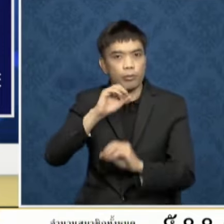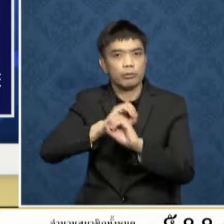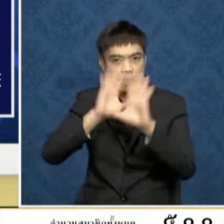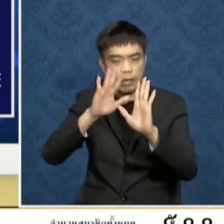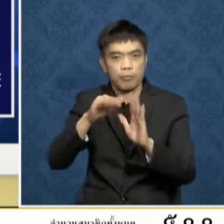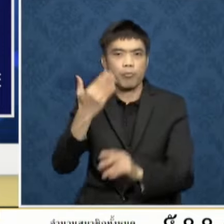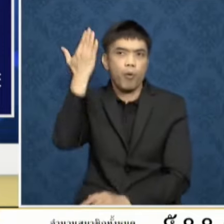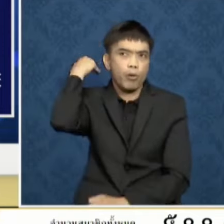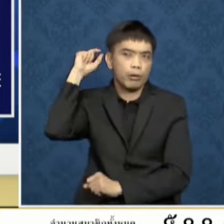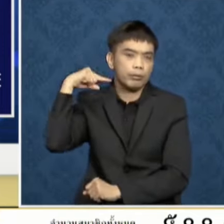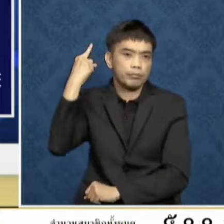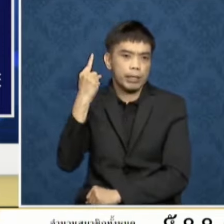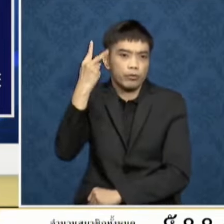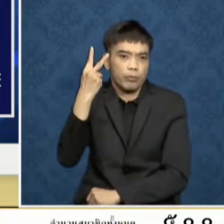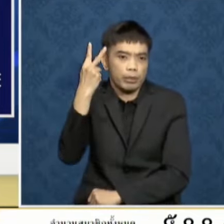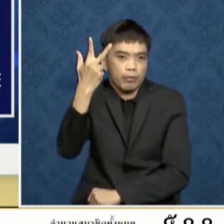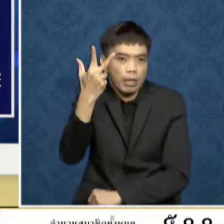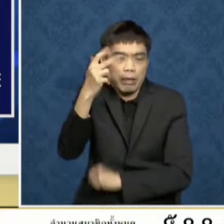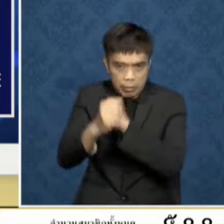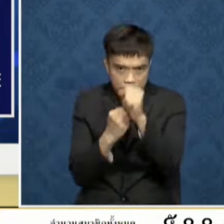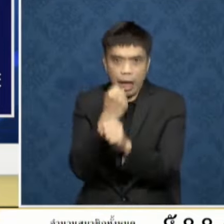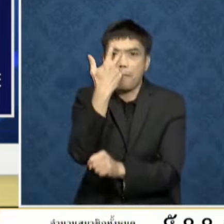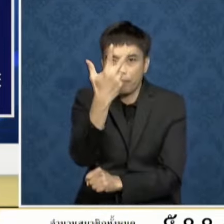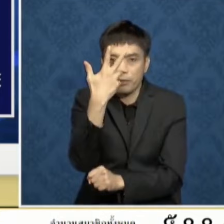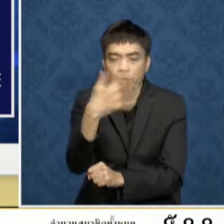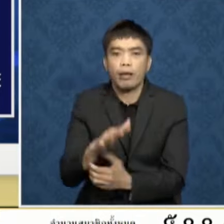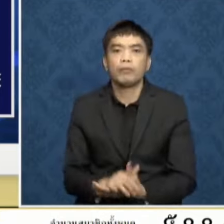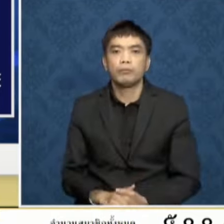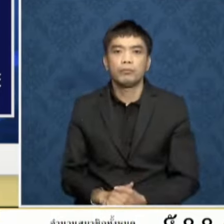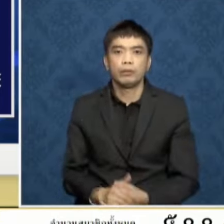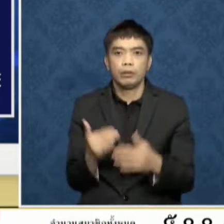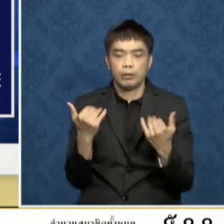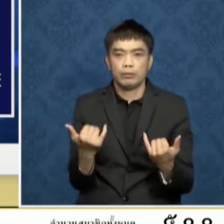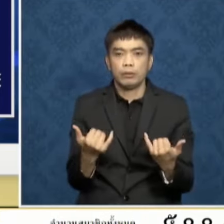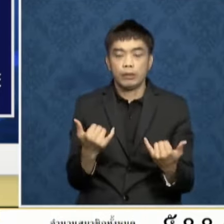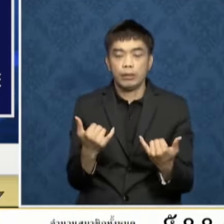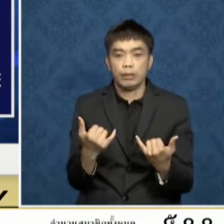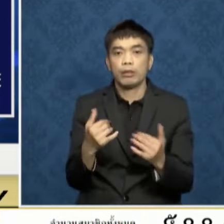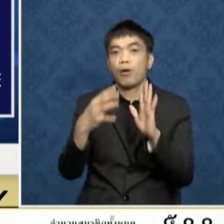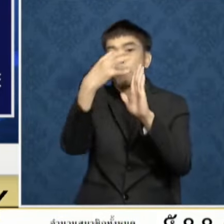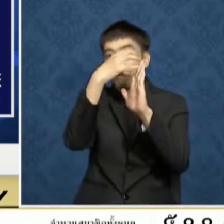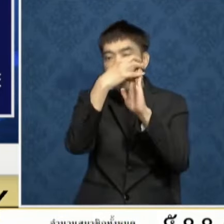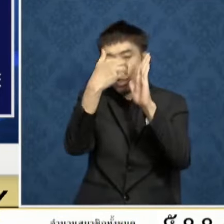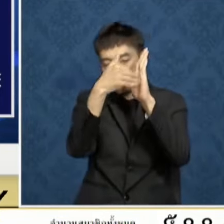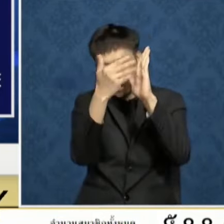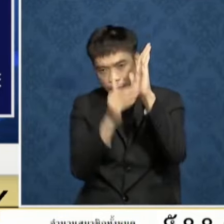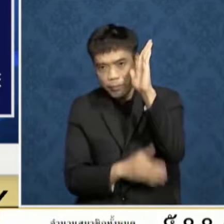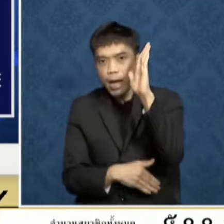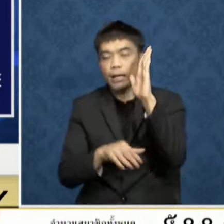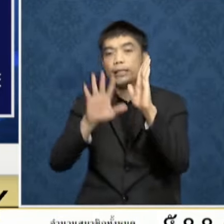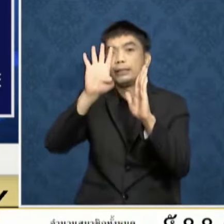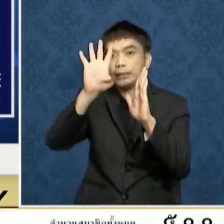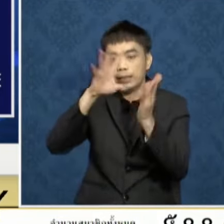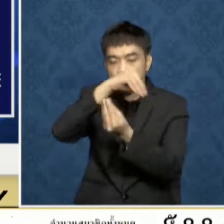มาเกือบ 3ปีแล้วแต่ในเรื่องของระเบียงเศรษฐกิจพิเศษ 4ภาคค่ะก็คือประกอบด้วยระเบียง